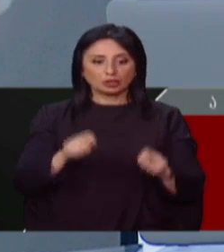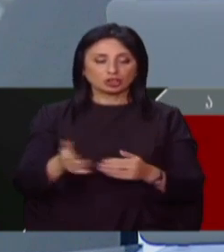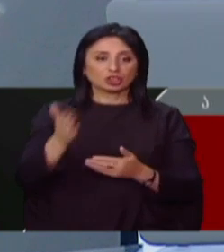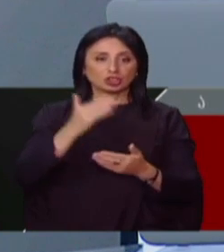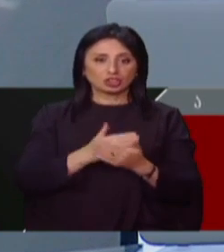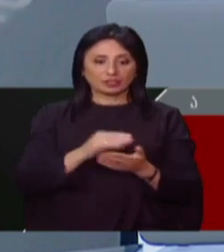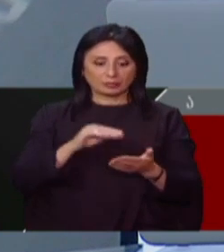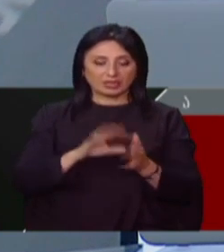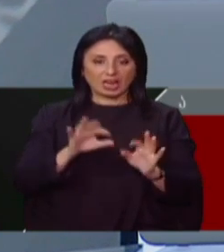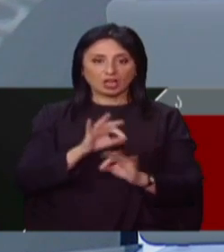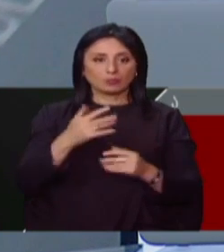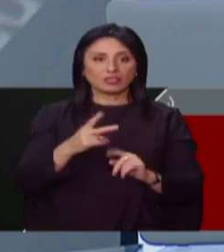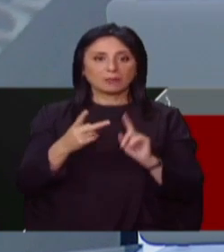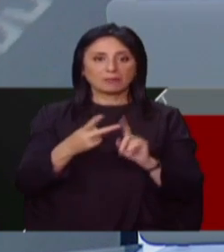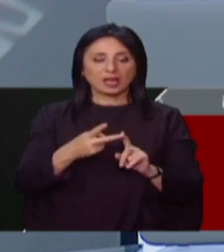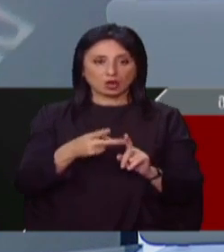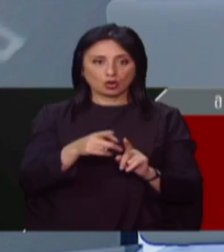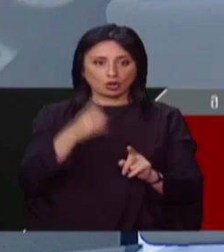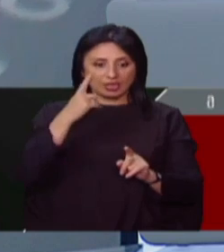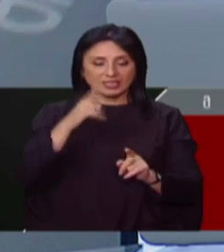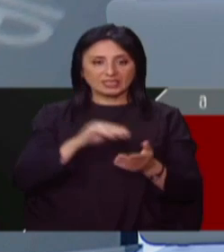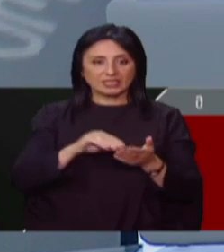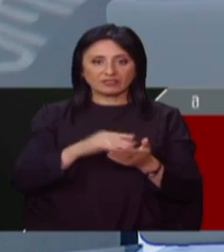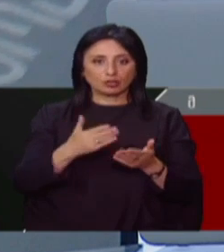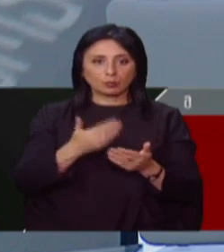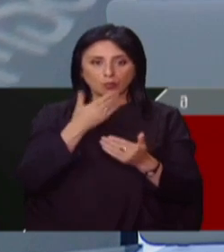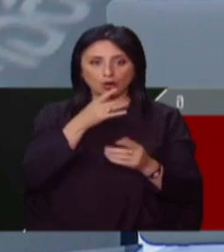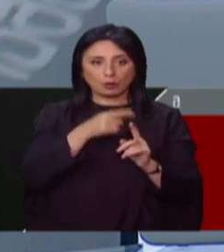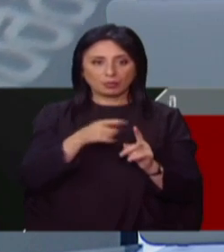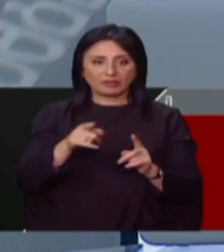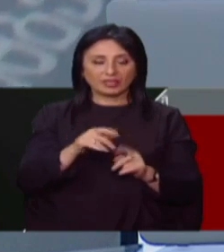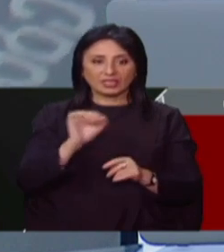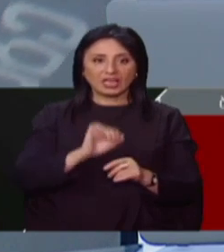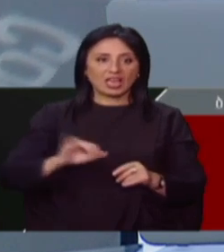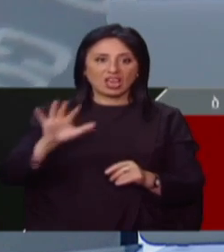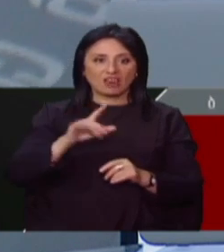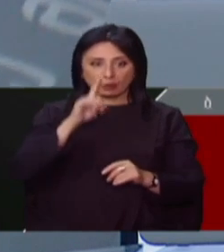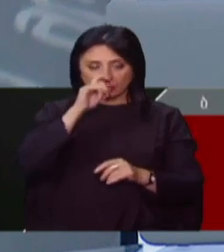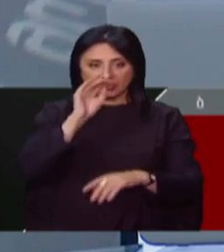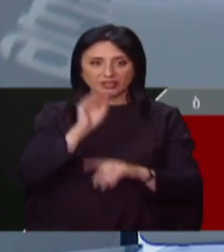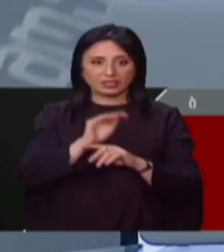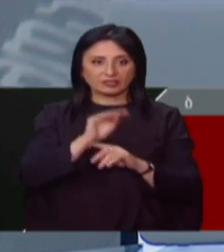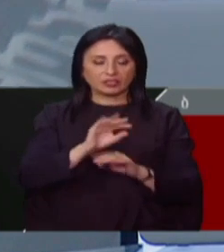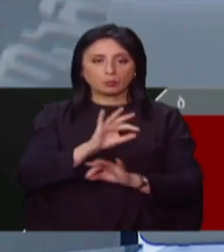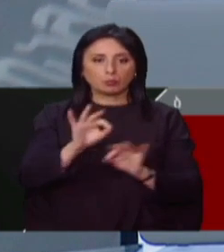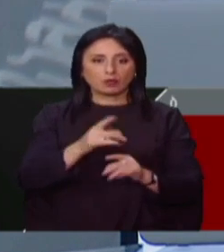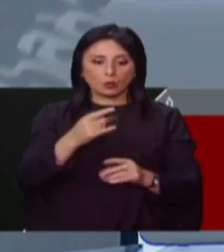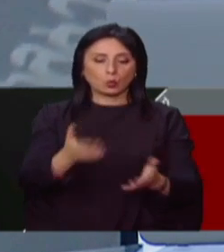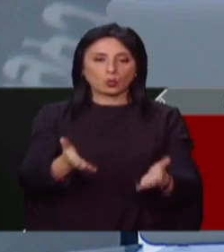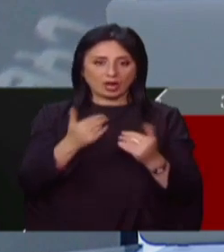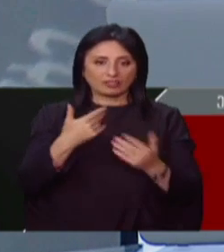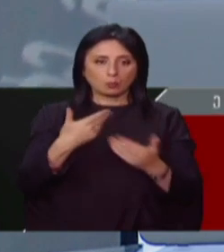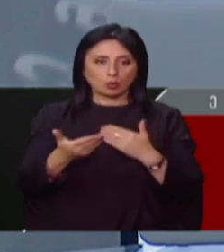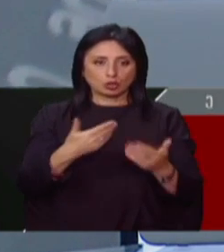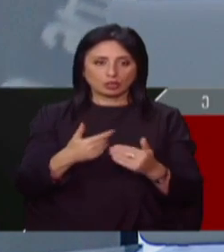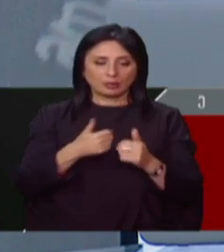შემდეგ მითითებული კანონ პროექტი უკვე მეორე საკანონმდებლო ინიციატივაა, რომელსაც ბოლო პერიოდში დასავლეთის საკმაოდ მწვავე კრიტიკა და პროექტის უკან გაწვევის